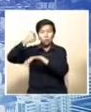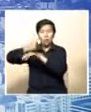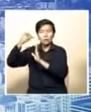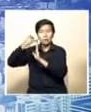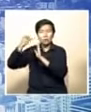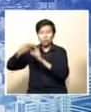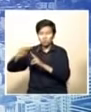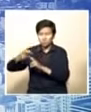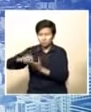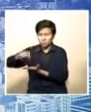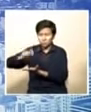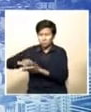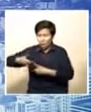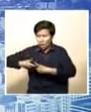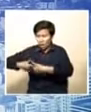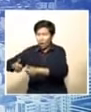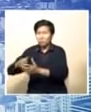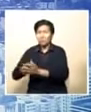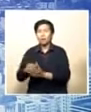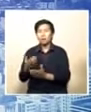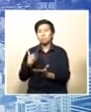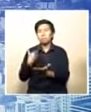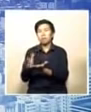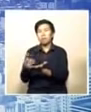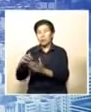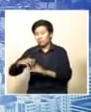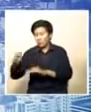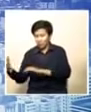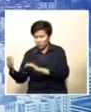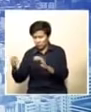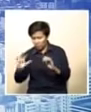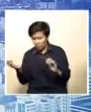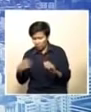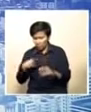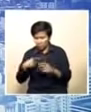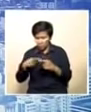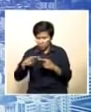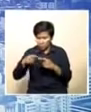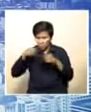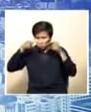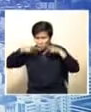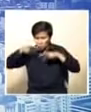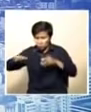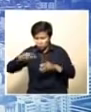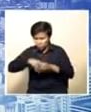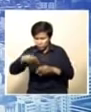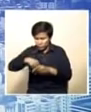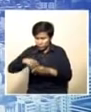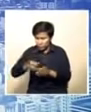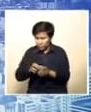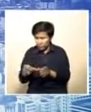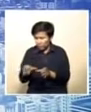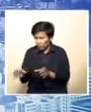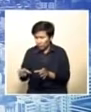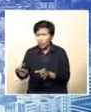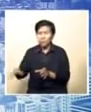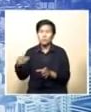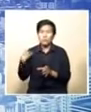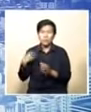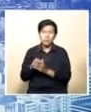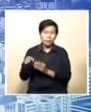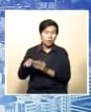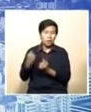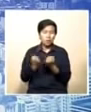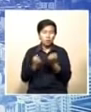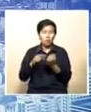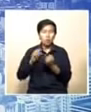คลากรภาครัฐก็จะมีหน้ากากพอใช้ไประยะหนึ่งแล้วเราก็จะปรับแผนการจ่ายเปลี่ยนม